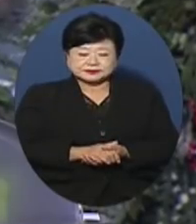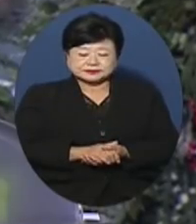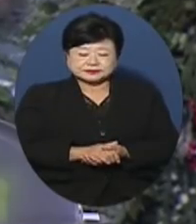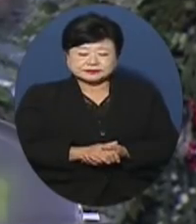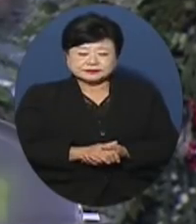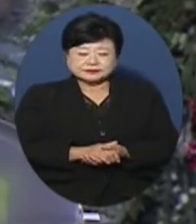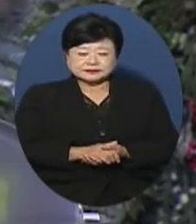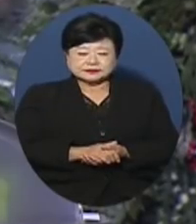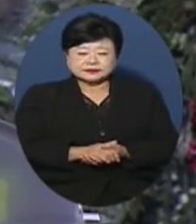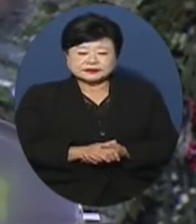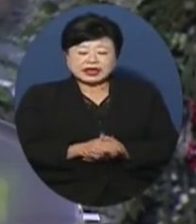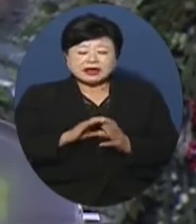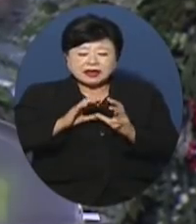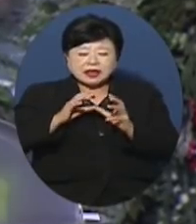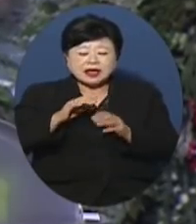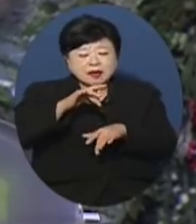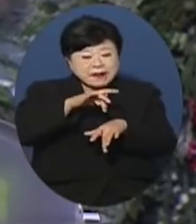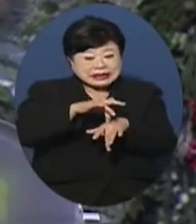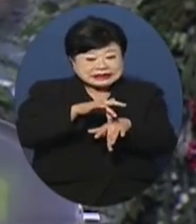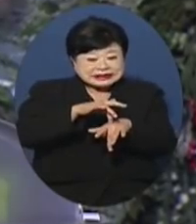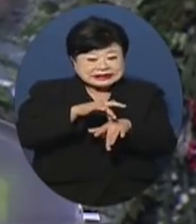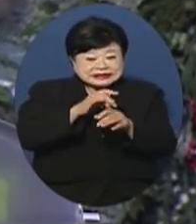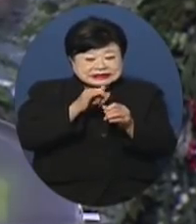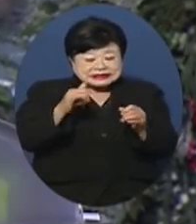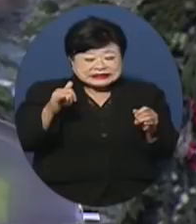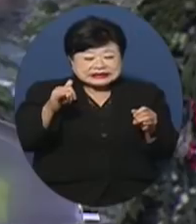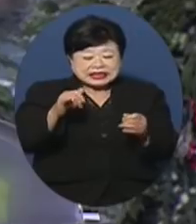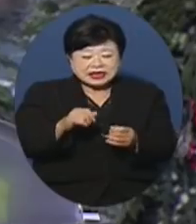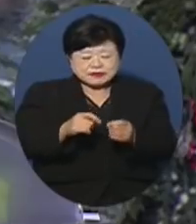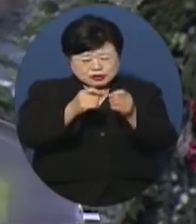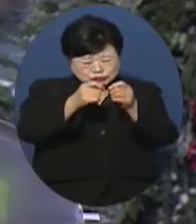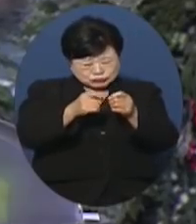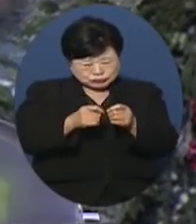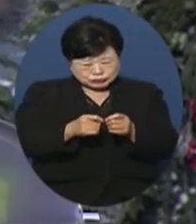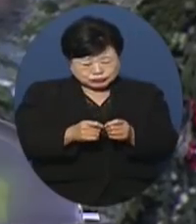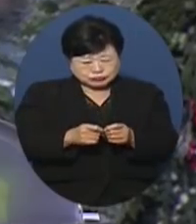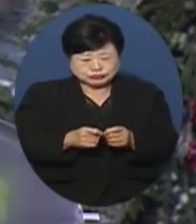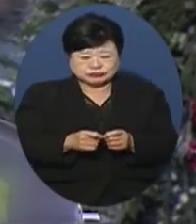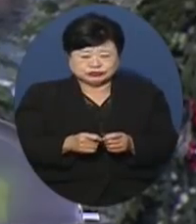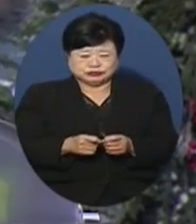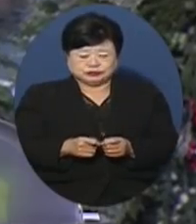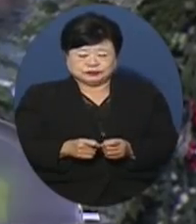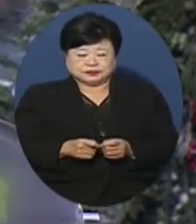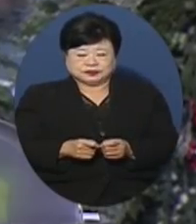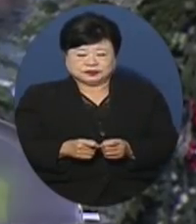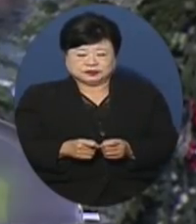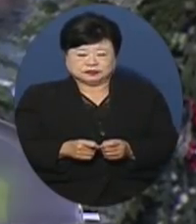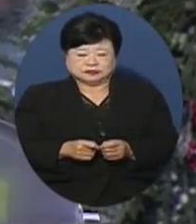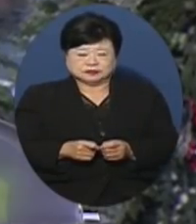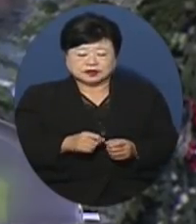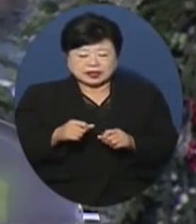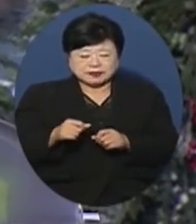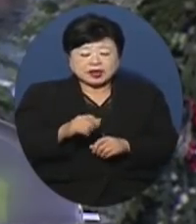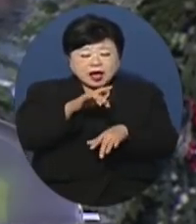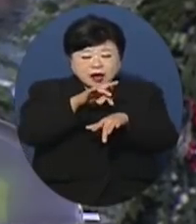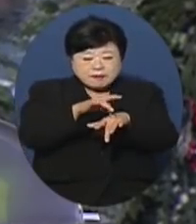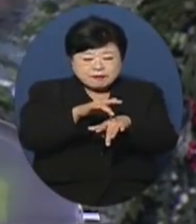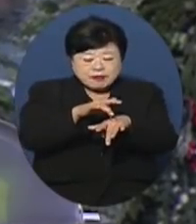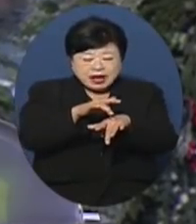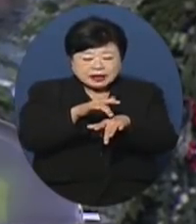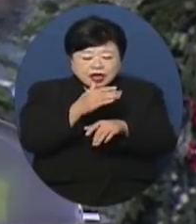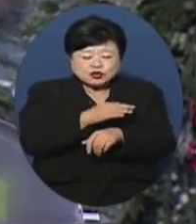셋째, 마귀는 사람의 육체적인 부분에 역사하는 것입니다. 마귀가